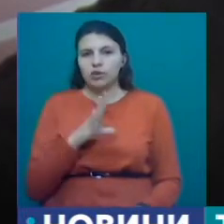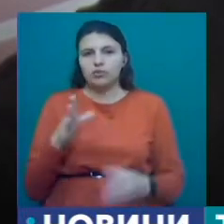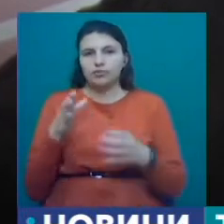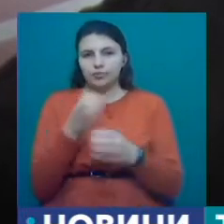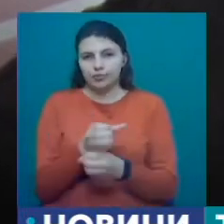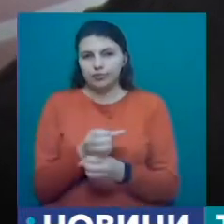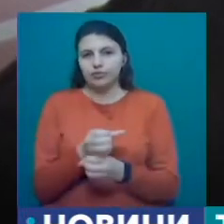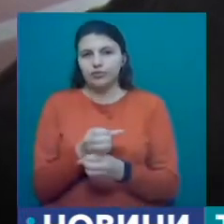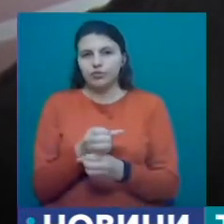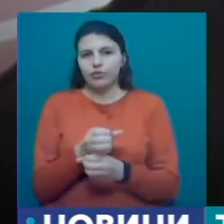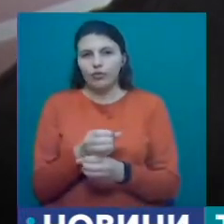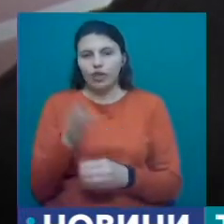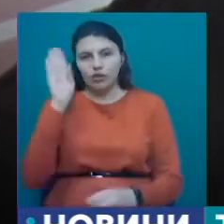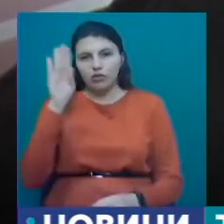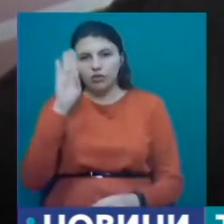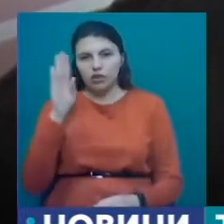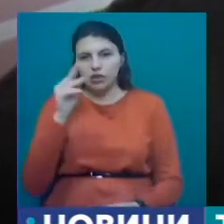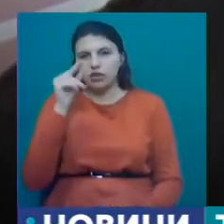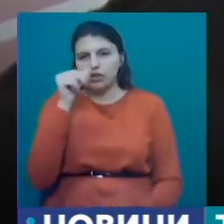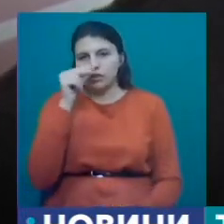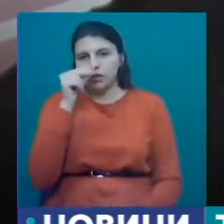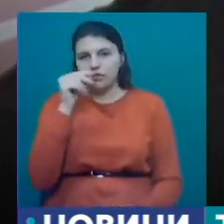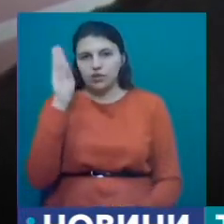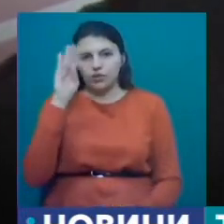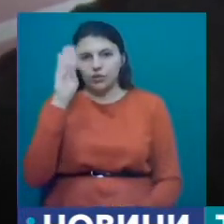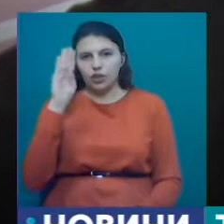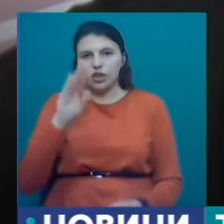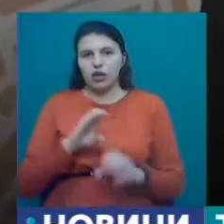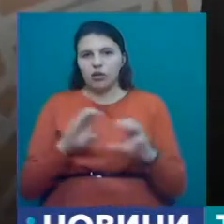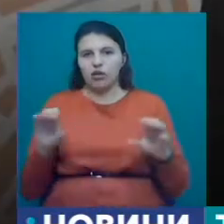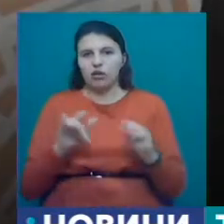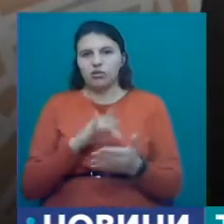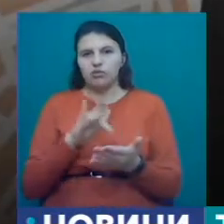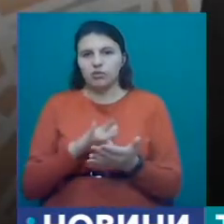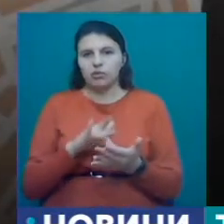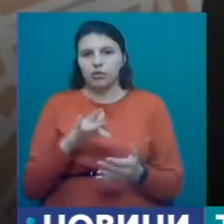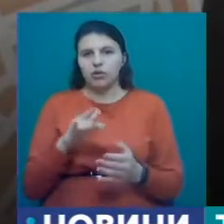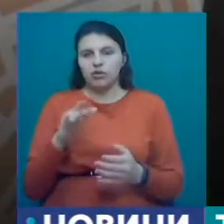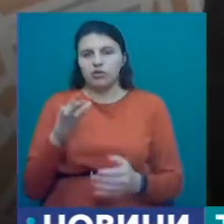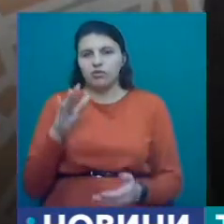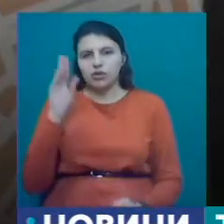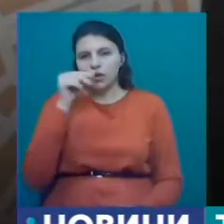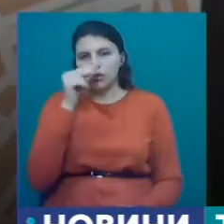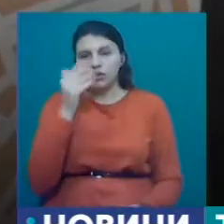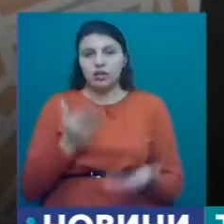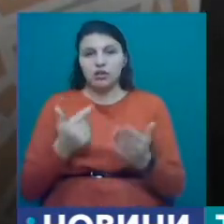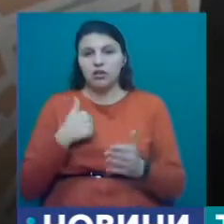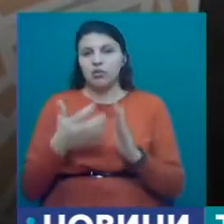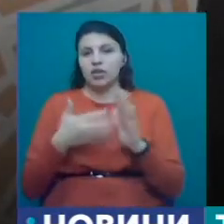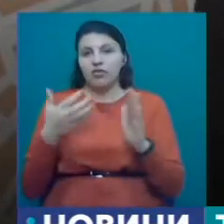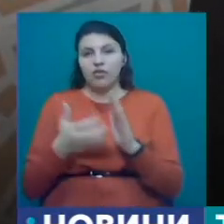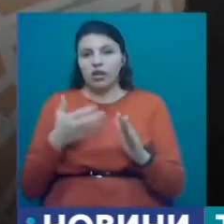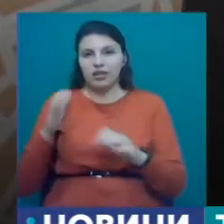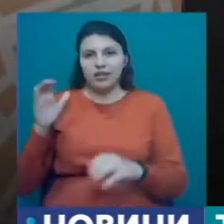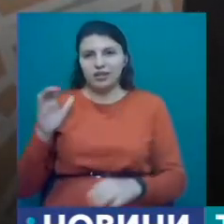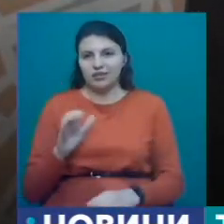на Славміськводоканал і на місто Слав'янськ в об'ємі 45%. Якщо нам дійсно не вистачить того тиску, який ми зможемо на цьому